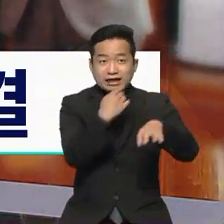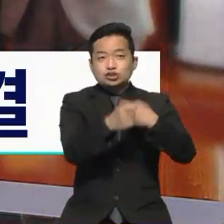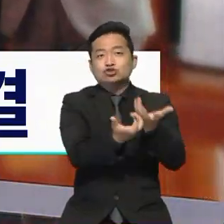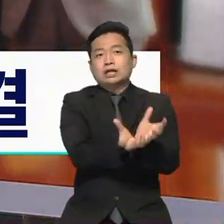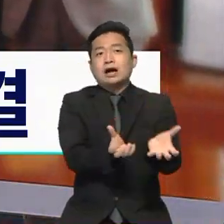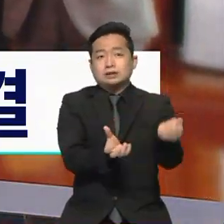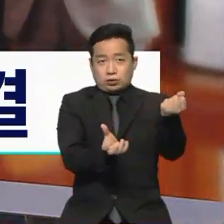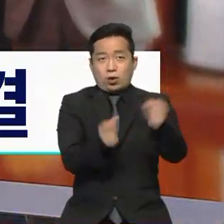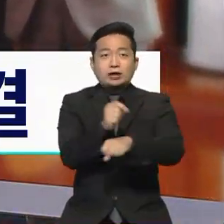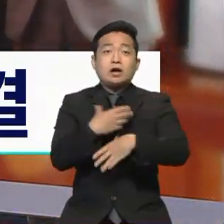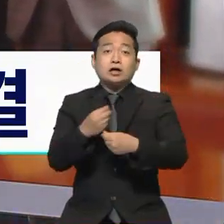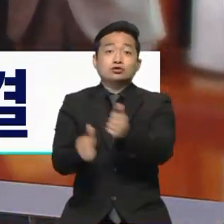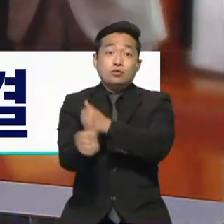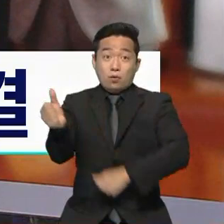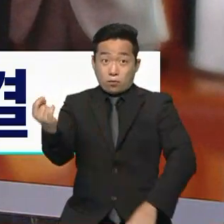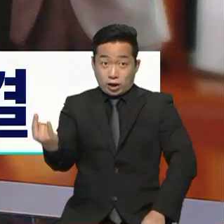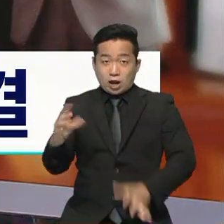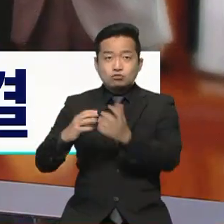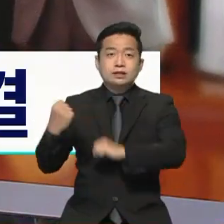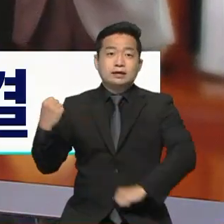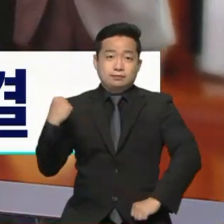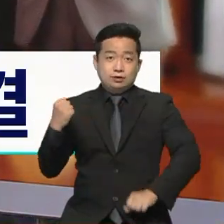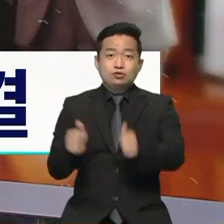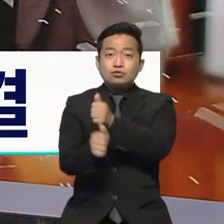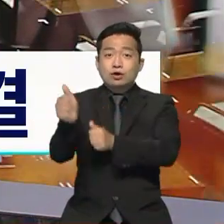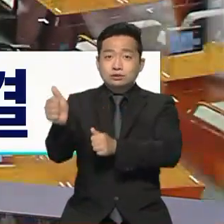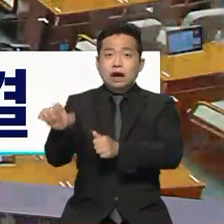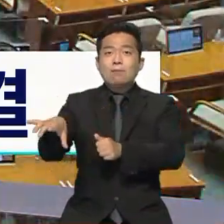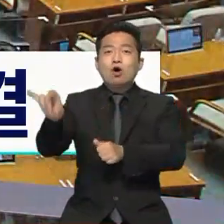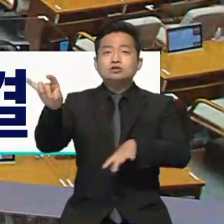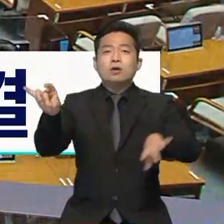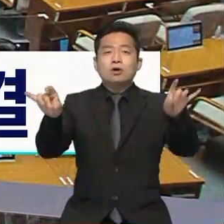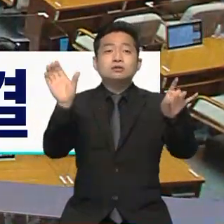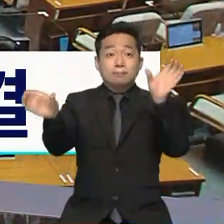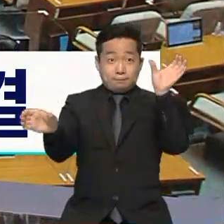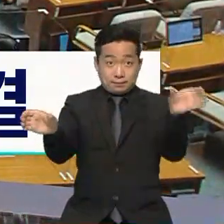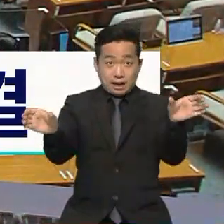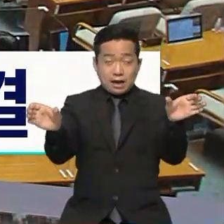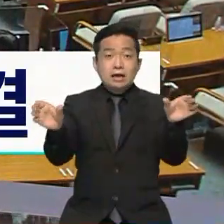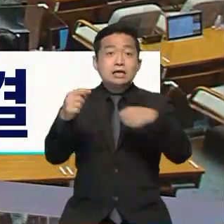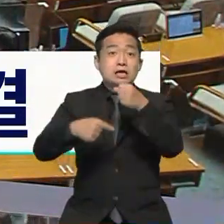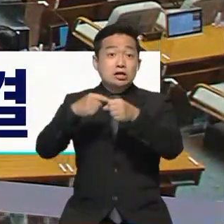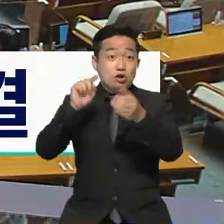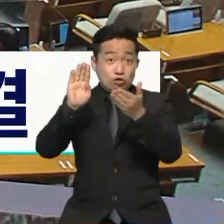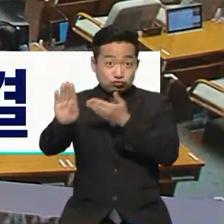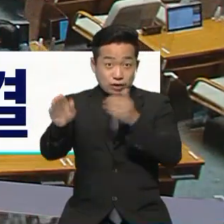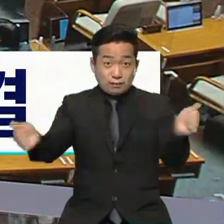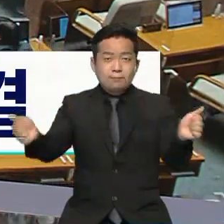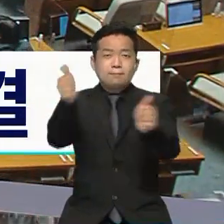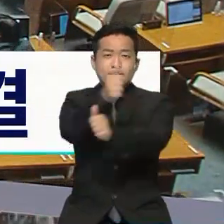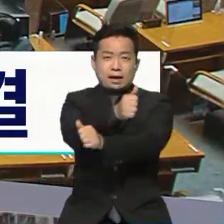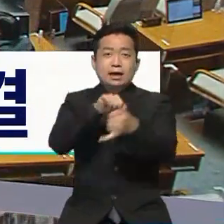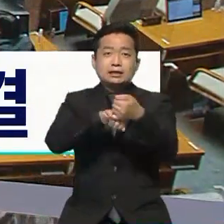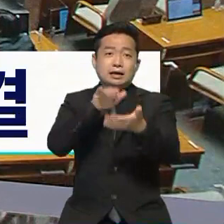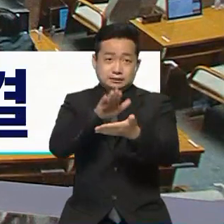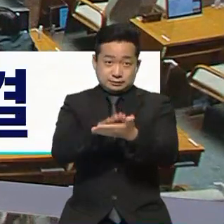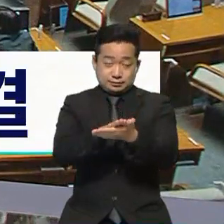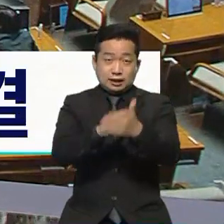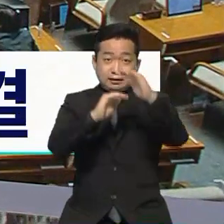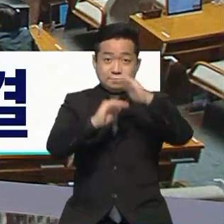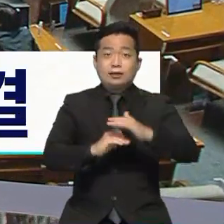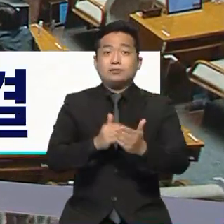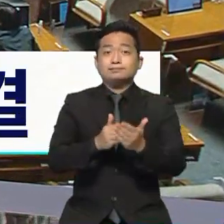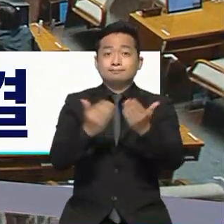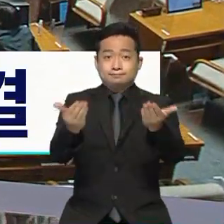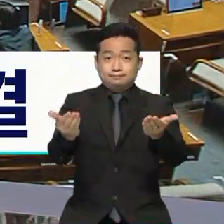민주당이, 또 행정안전위원회는 국민의힘이 먼저 위원장을 맡고 1년 뒤에 그 자리를 맞바꾸기로 했습니다.